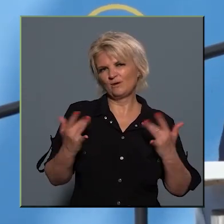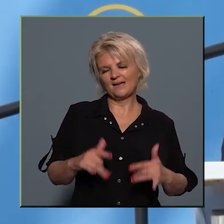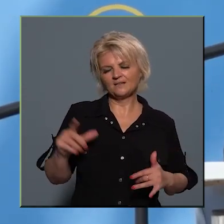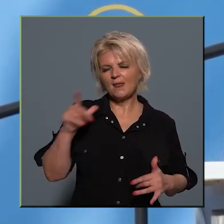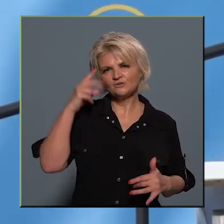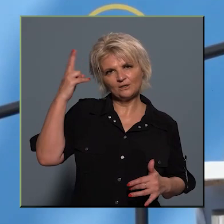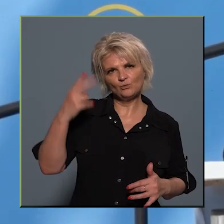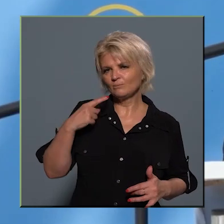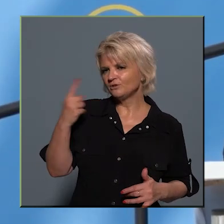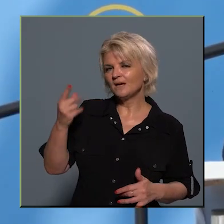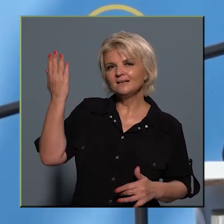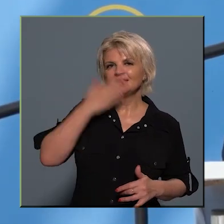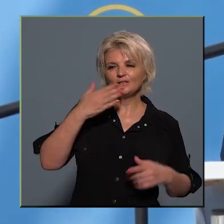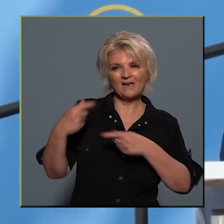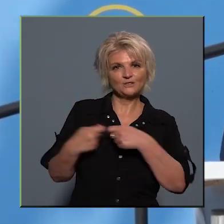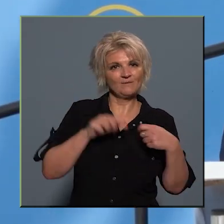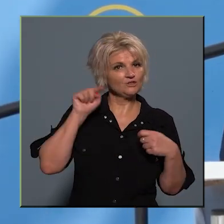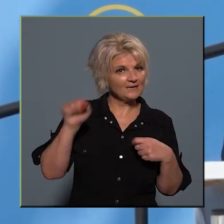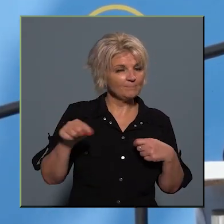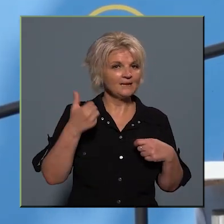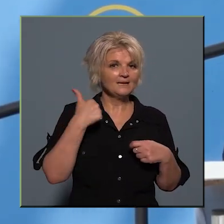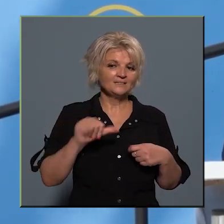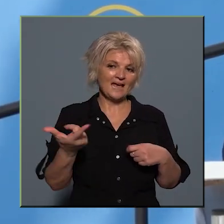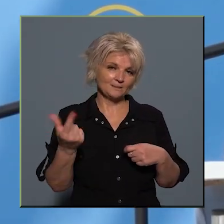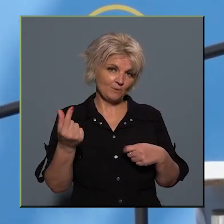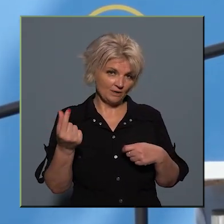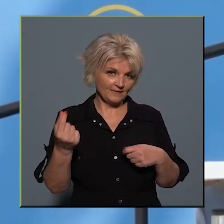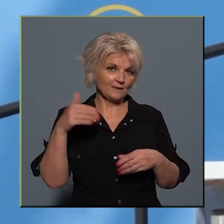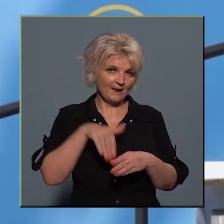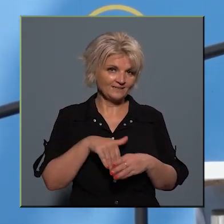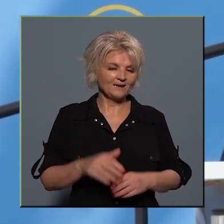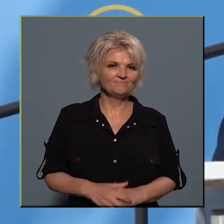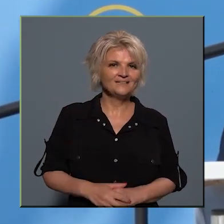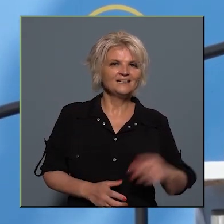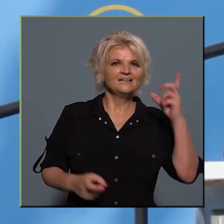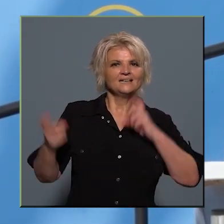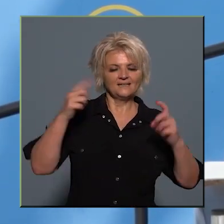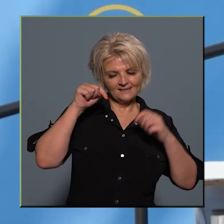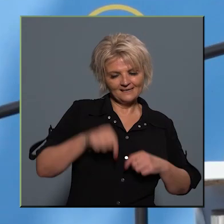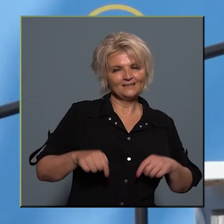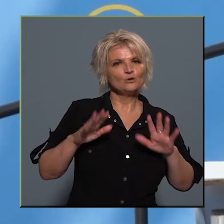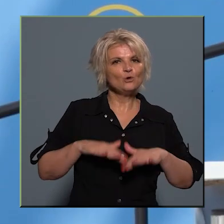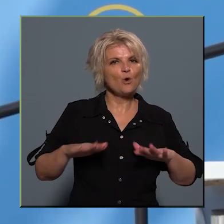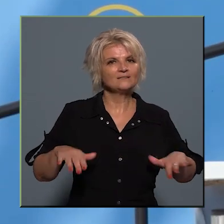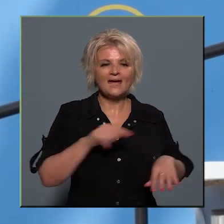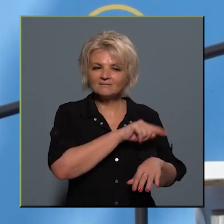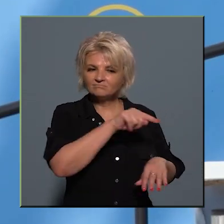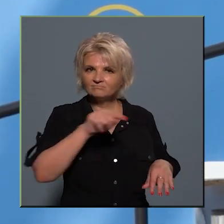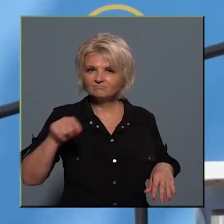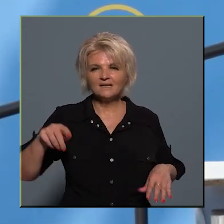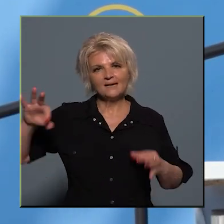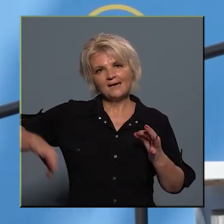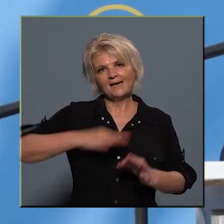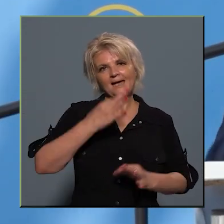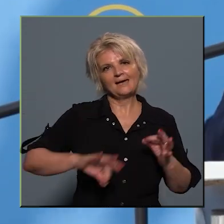hogy a Hidrogén Szövetségben önmagában már 100 partner van jelen, és ugye szerintem az itt ülőknek talán Hegedűs úr